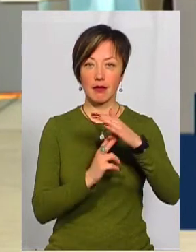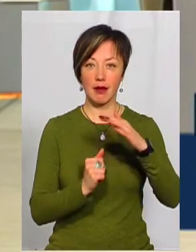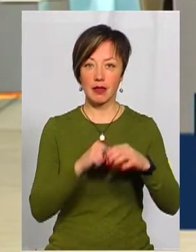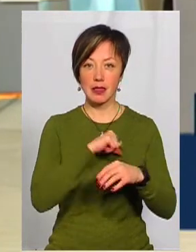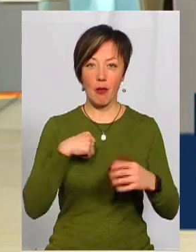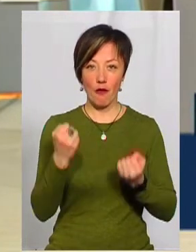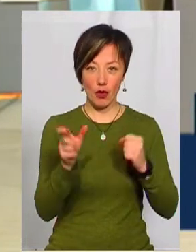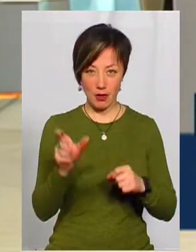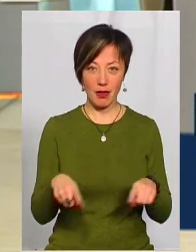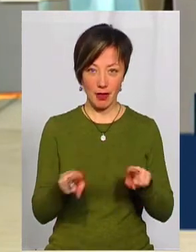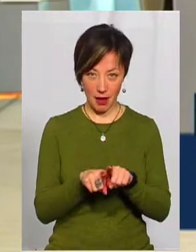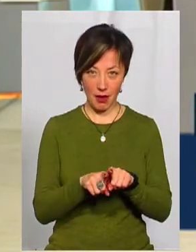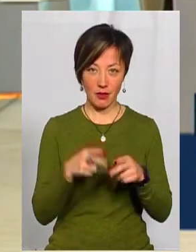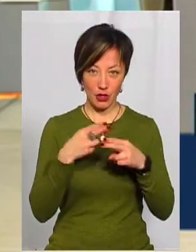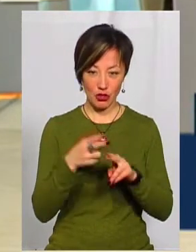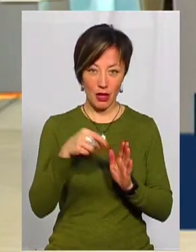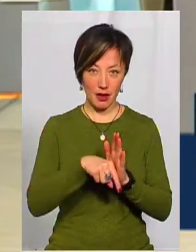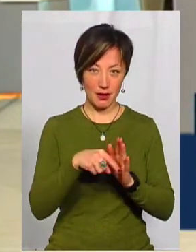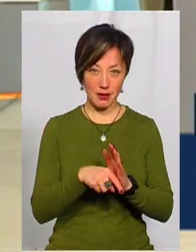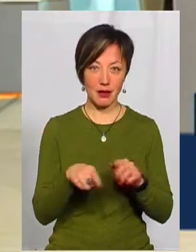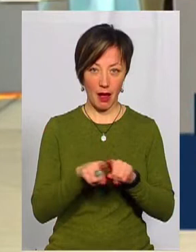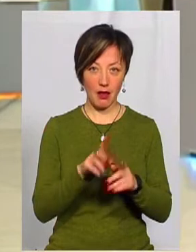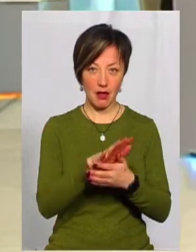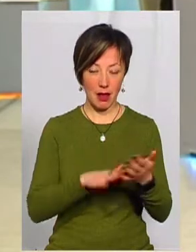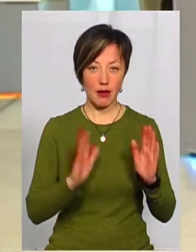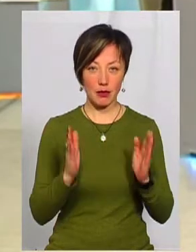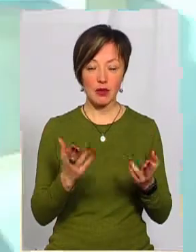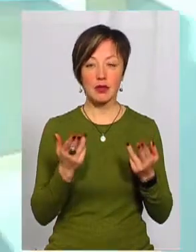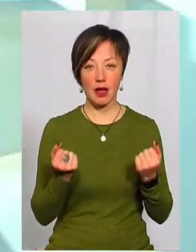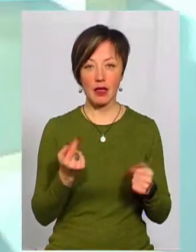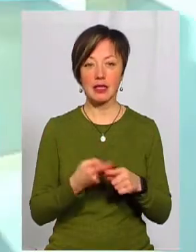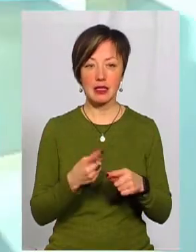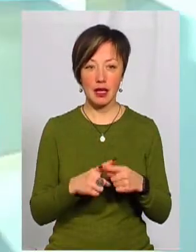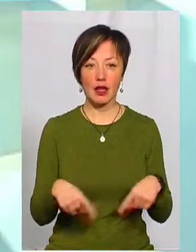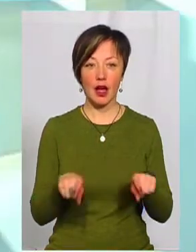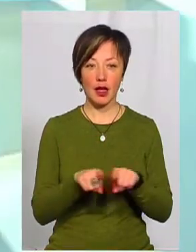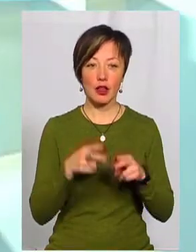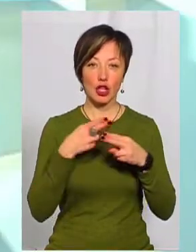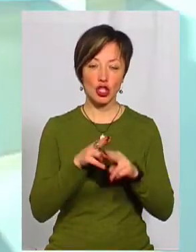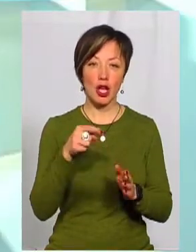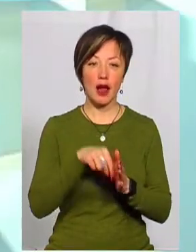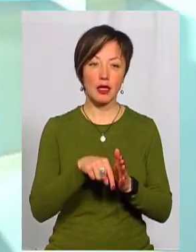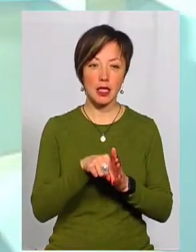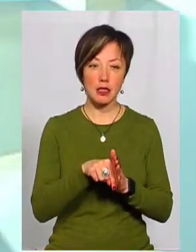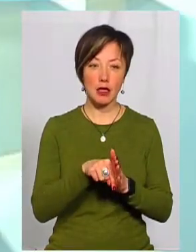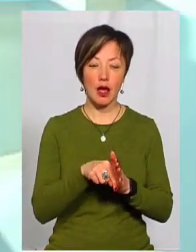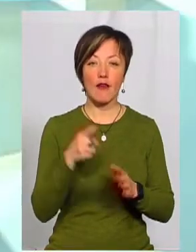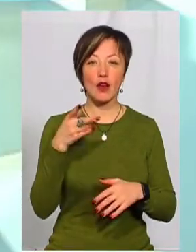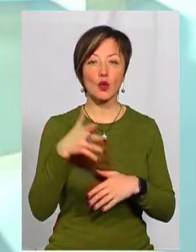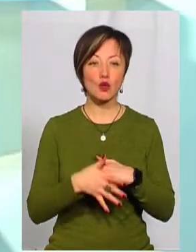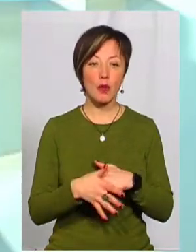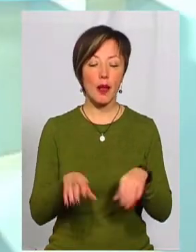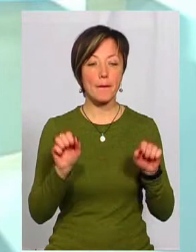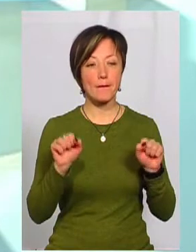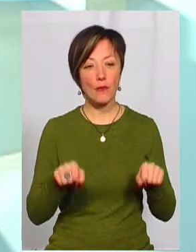Це так заявлено в технічних характеристиках, так і буде? В чому тут? Так, так, це такі технічні характеристики. Ви розумієте,